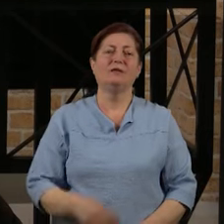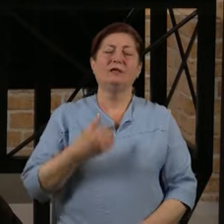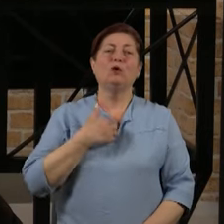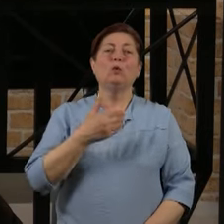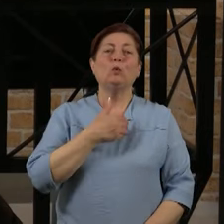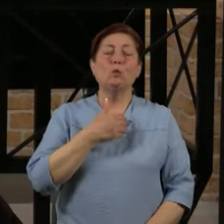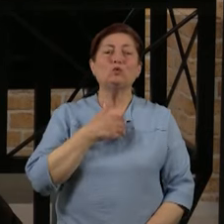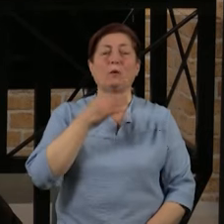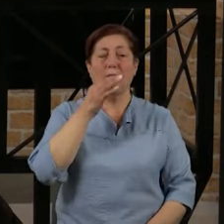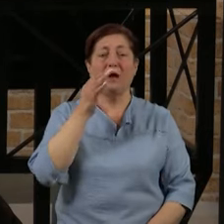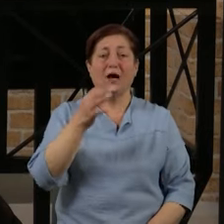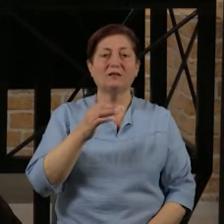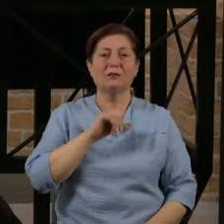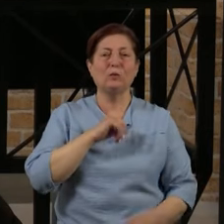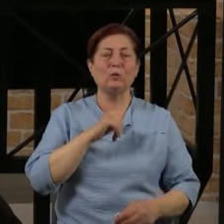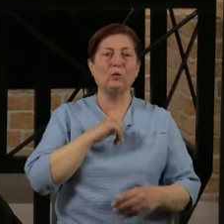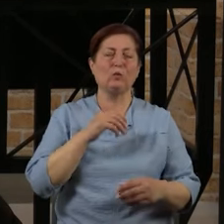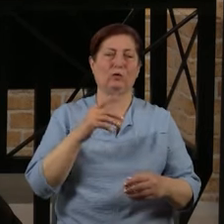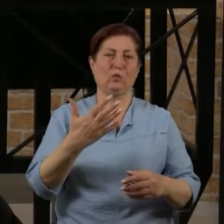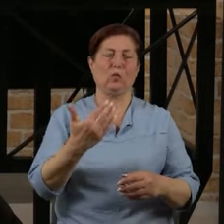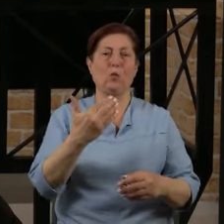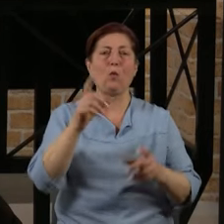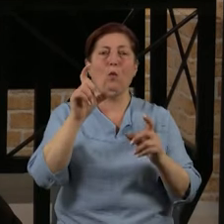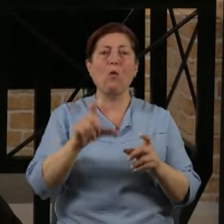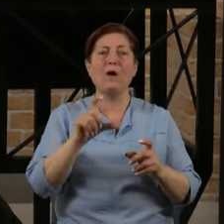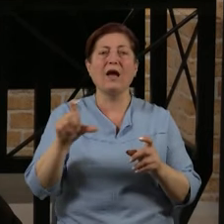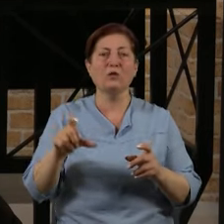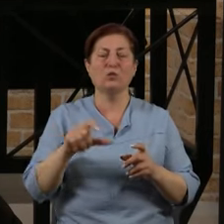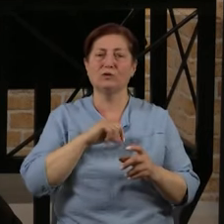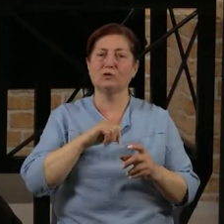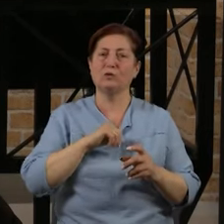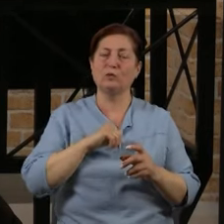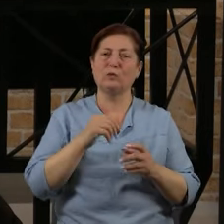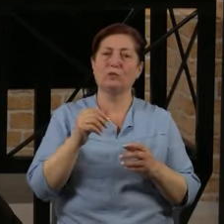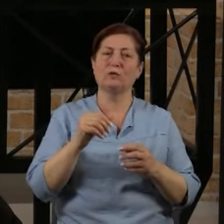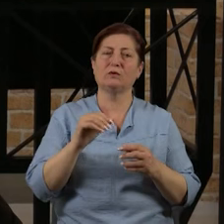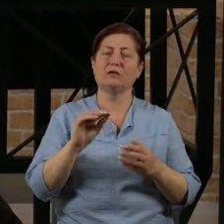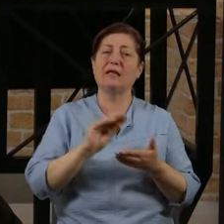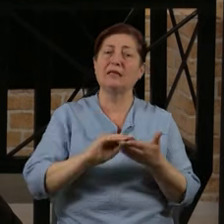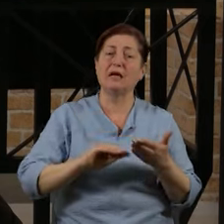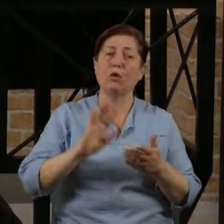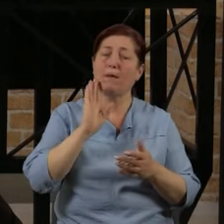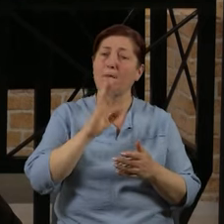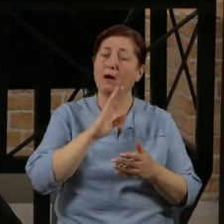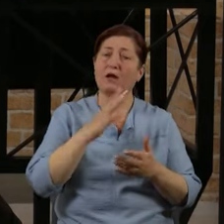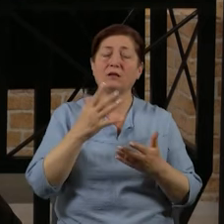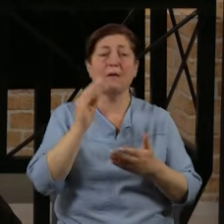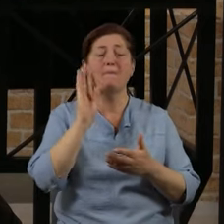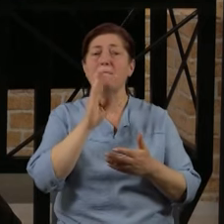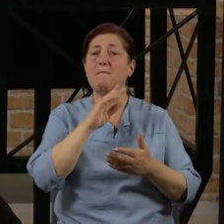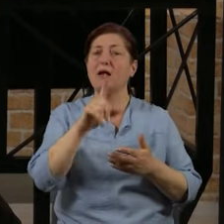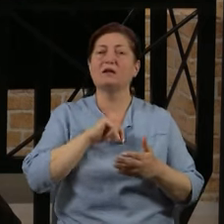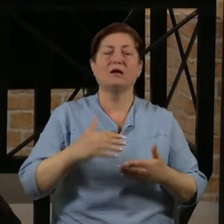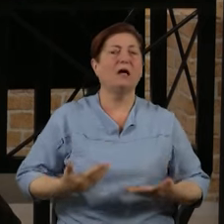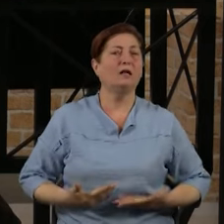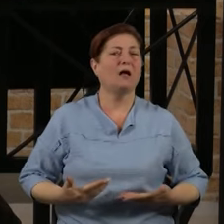դրան բանաստեղծությունների քնարական հերոսները նկարագրում են մայրերին, թե այդուանդերս մեն նկարագրում են իրենց ապրումները մայրերի